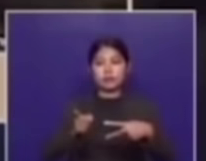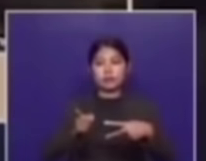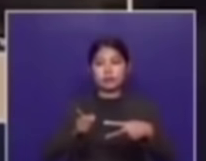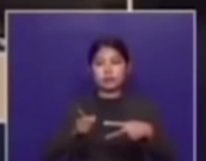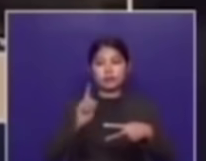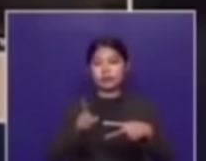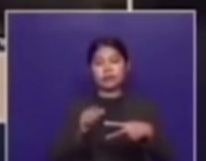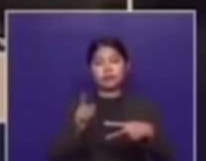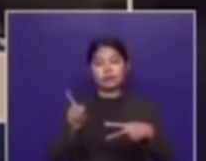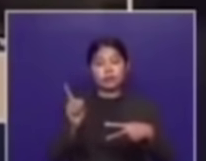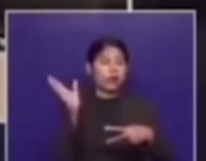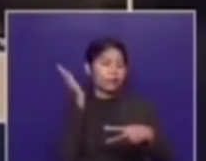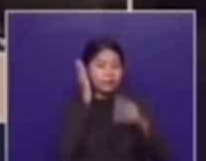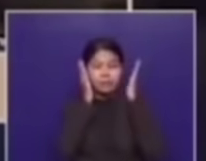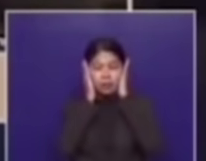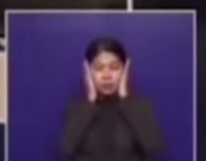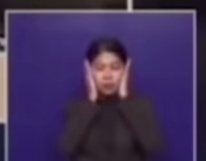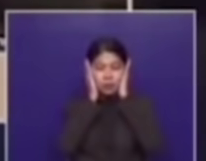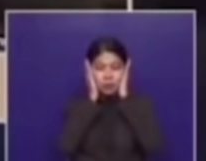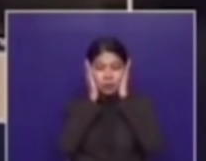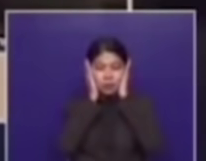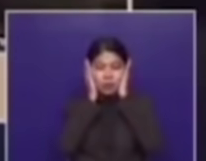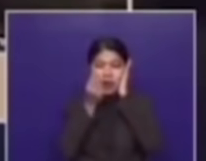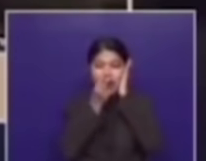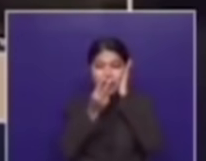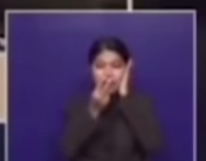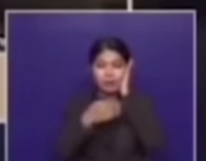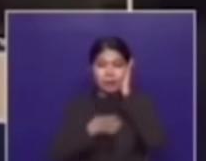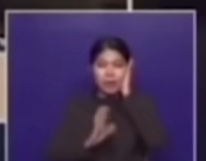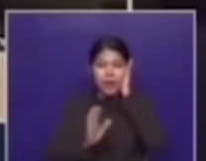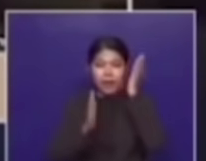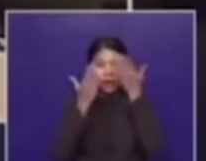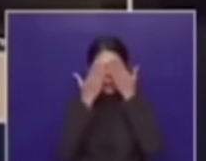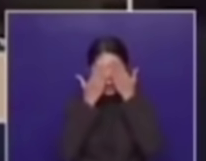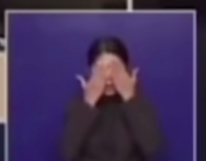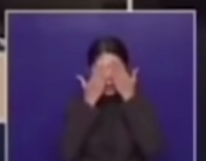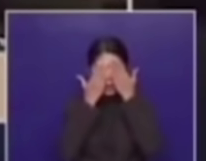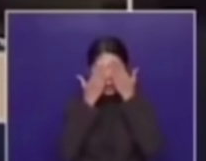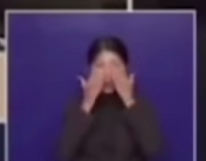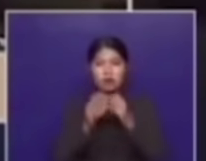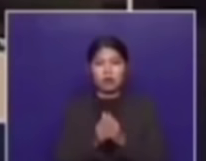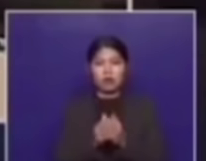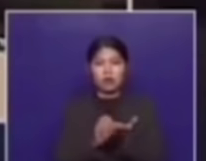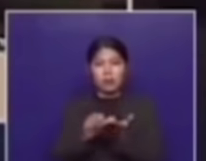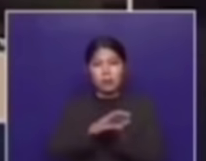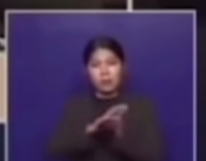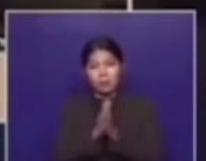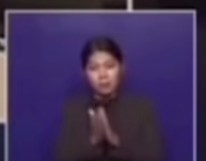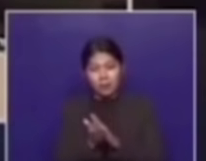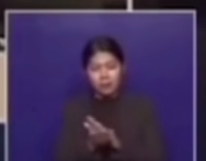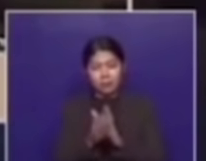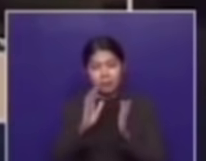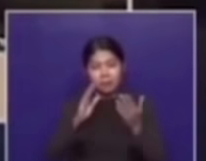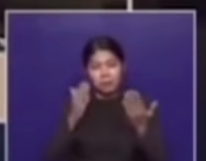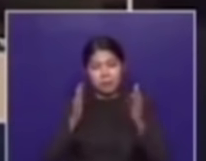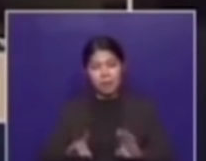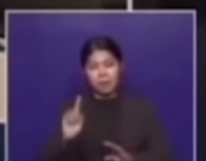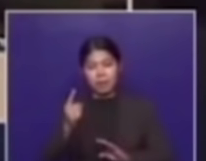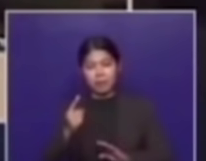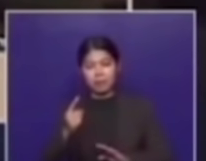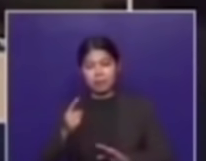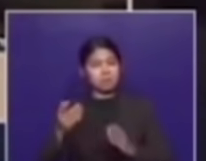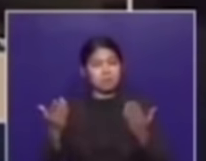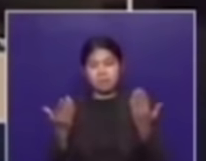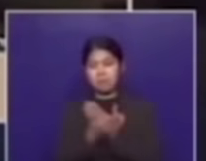ในสิ่งที่ไม่อยากฟังไม่อยากเห็นในสิ่งที่ไม่อยากเห็นไม่ยอมรับการมีอยู่ความเป็นจริงแบบใหม่แล้วก็เลือกที่จะกดเอา